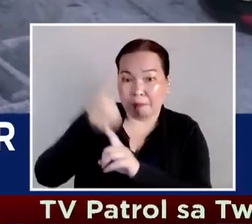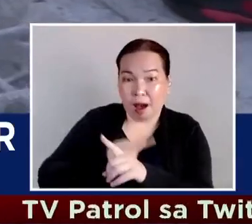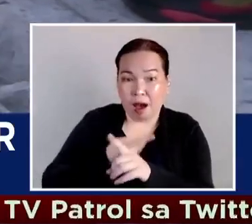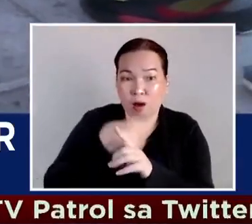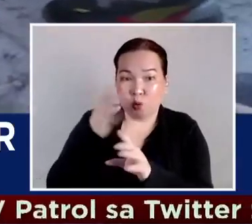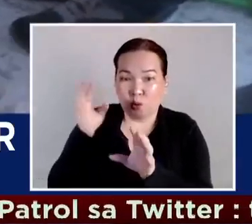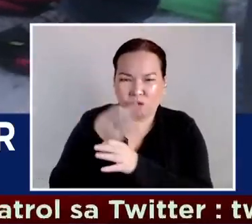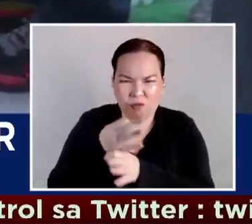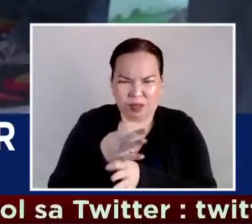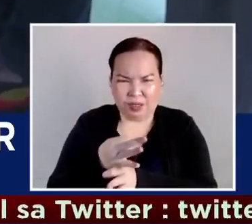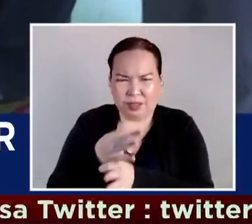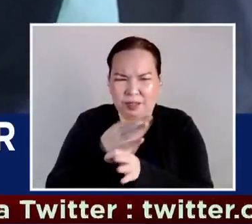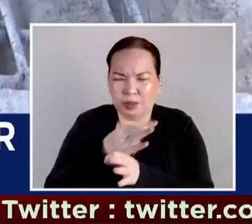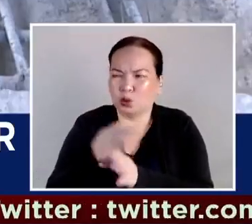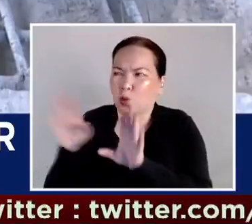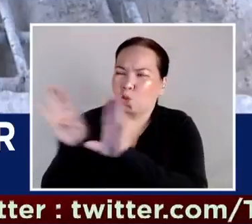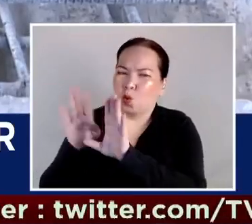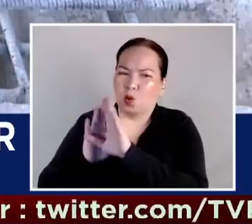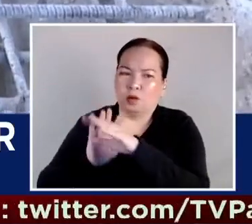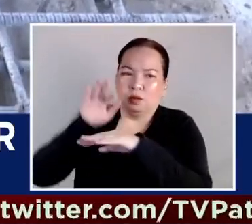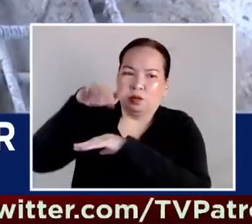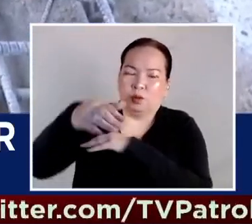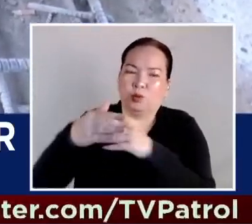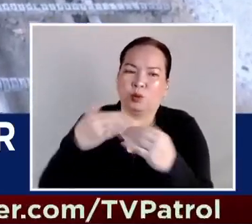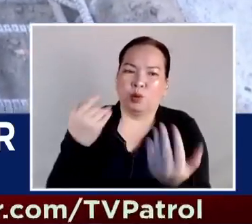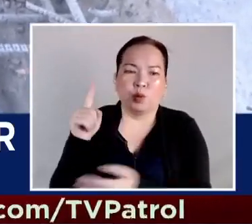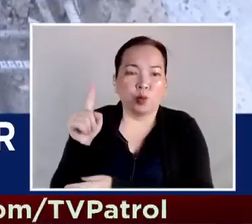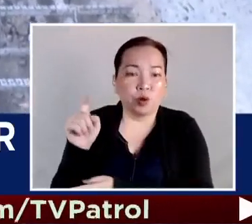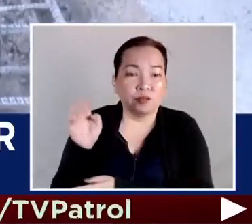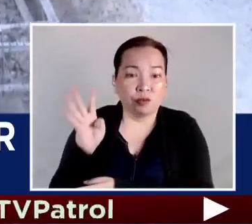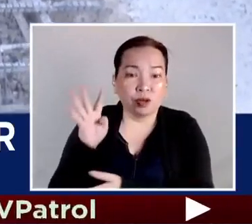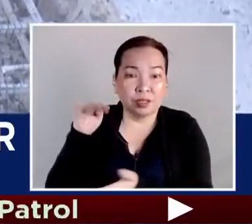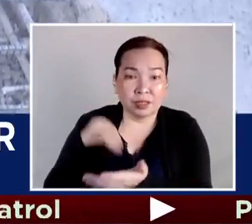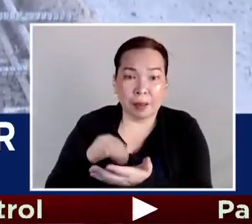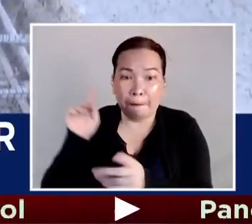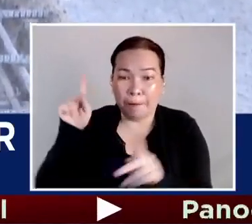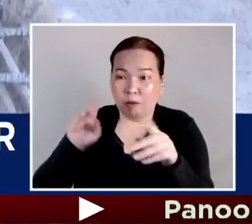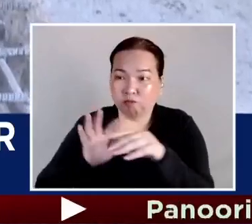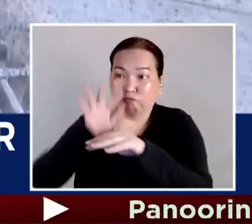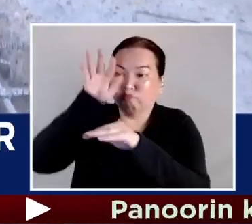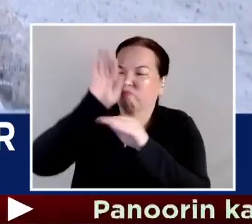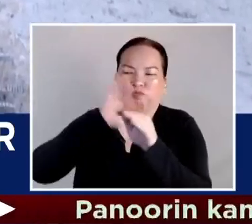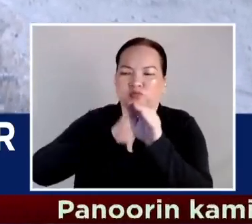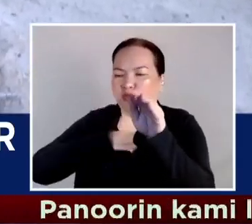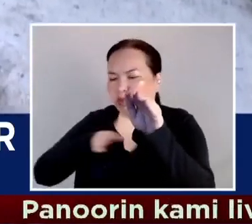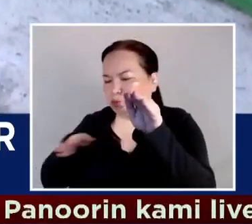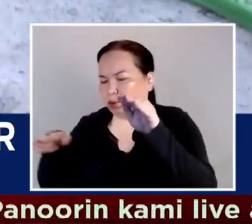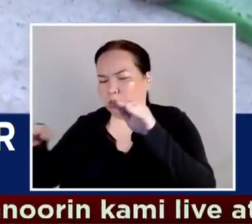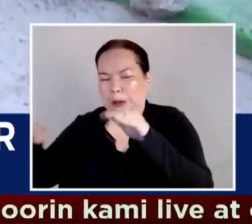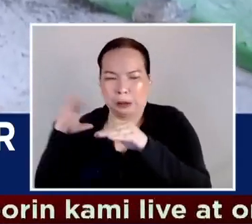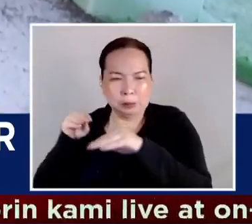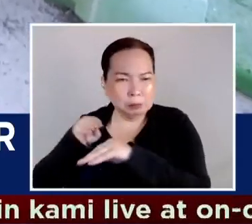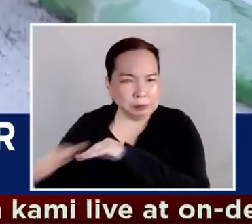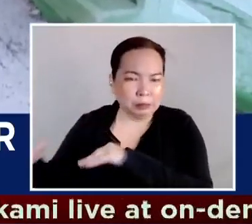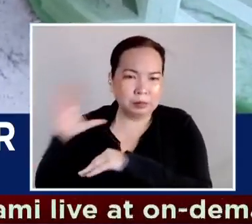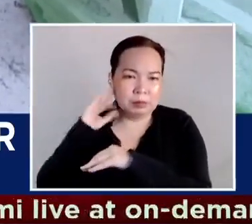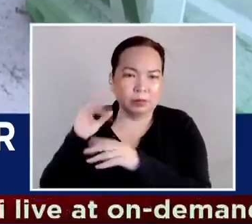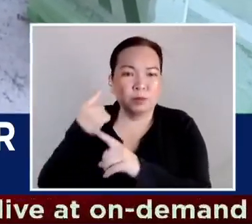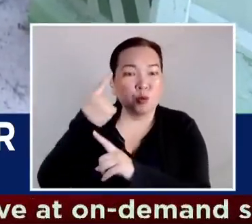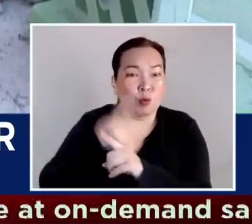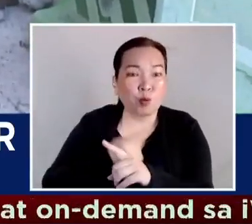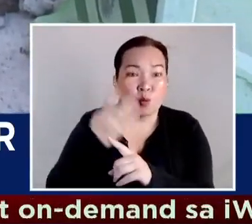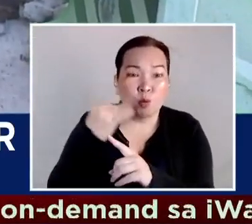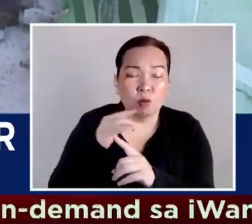saan inaasahan na higit 140,000 na motorista ang maapektuhan. Aabuti ng isang buwan dahil ayon